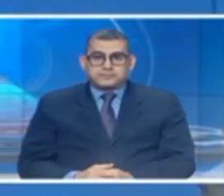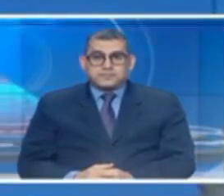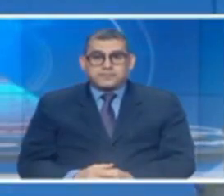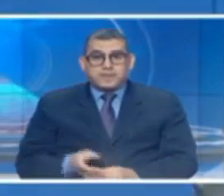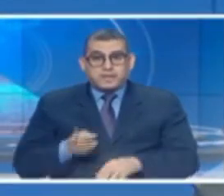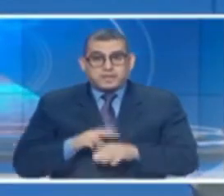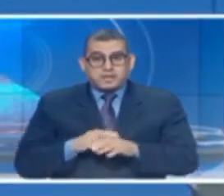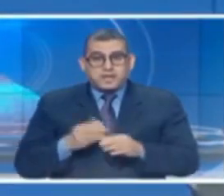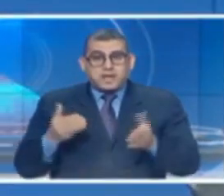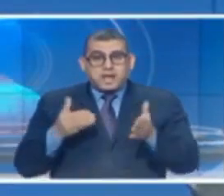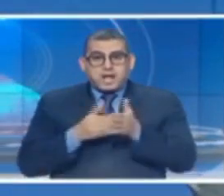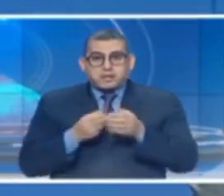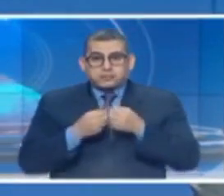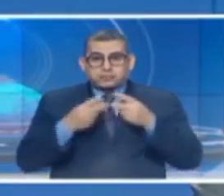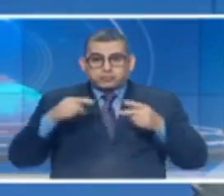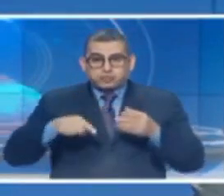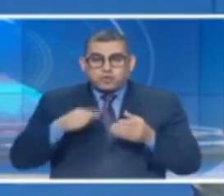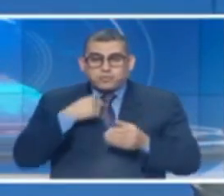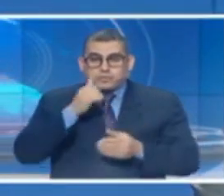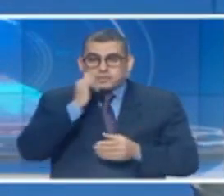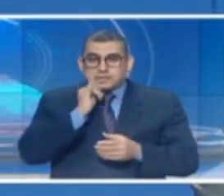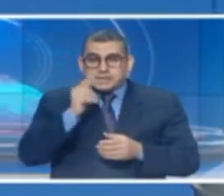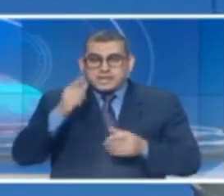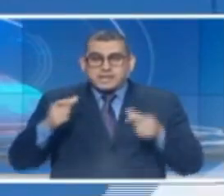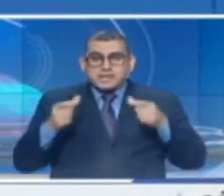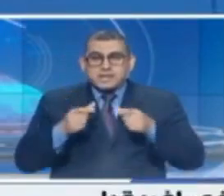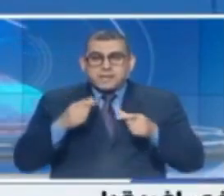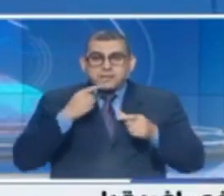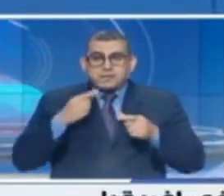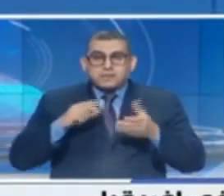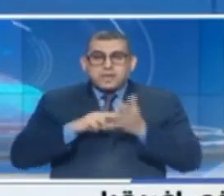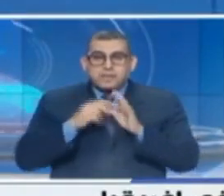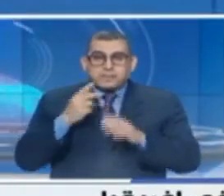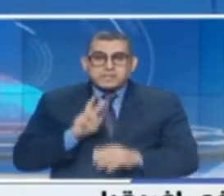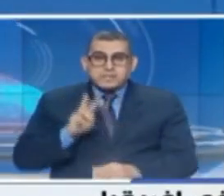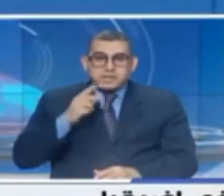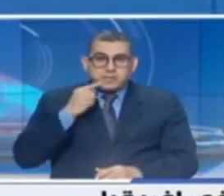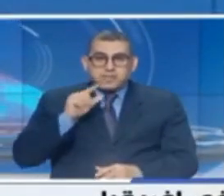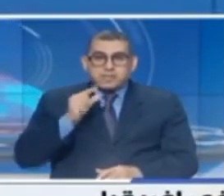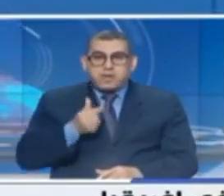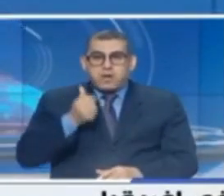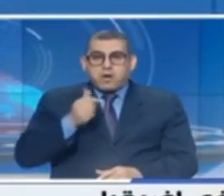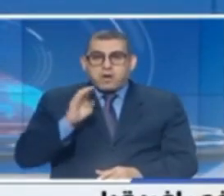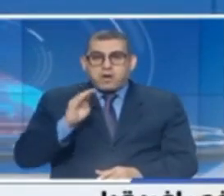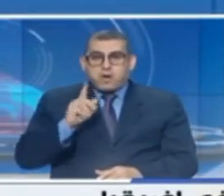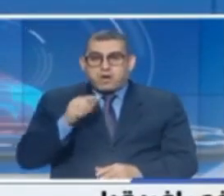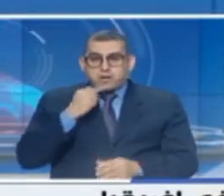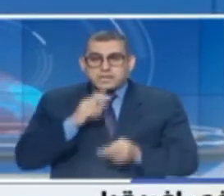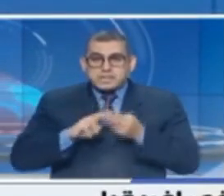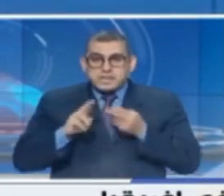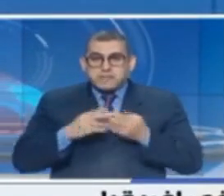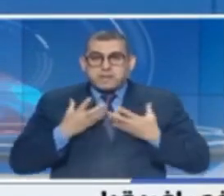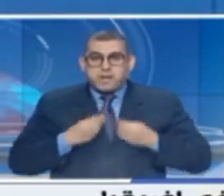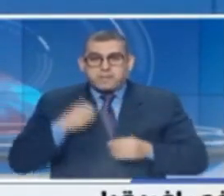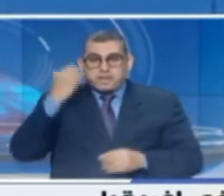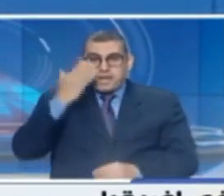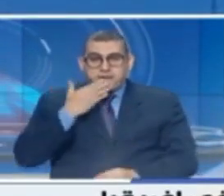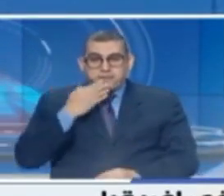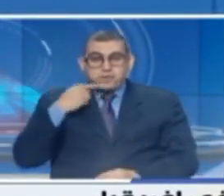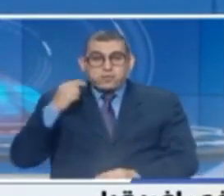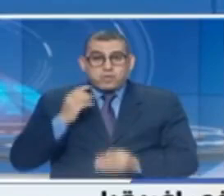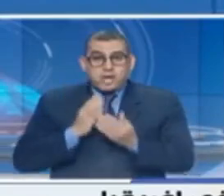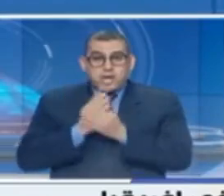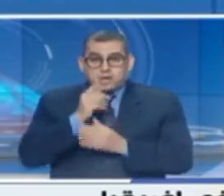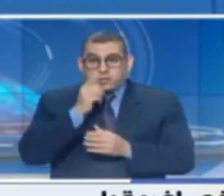هذا وتختتم اليوم بالعاصمة السنغالية أعمال الدورة السابعة من منتدى دكار الدولي حول السلم والأمن في إفريقيا.